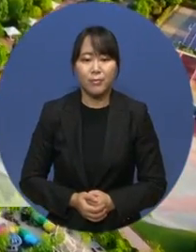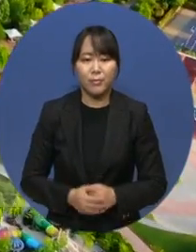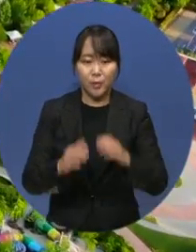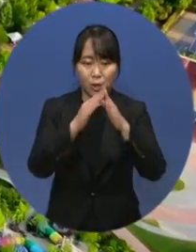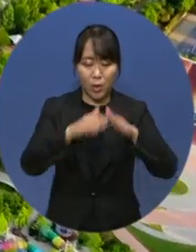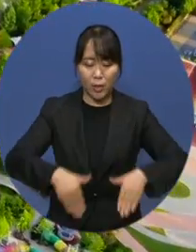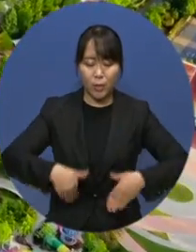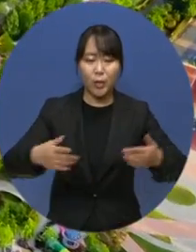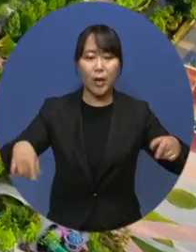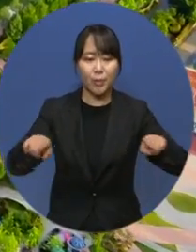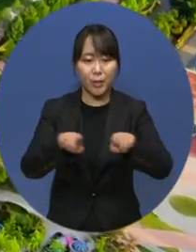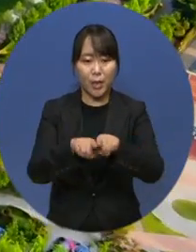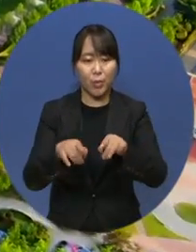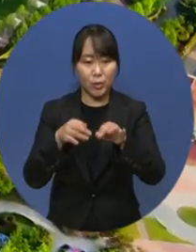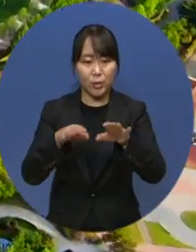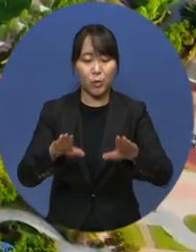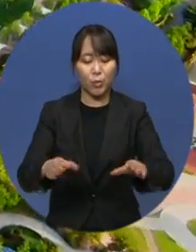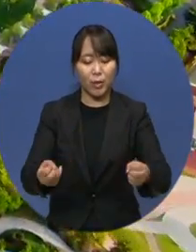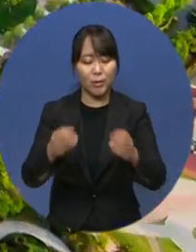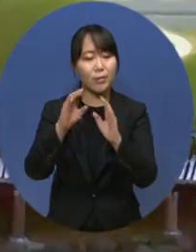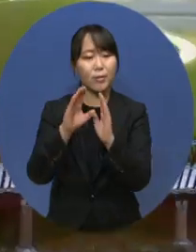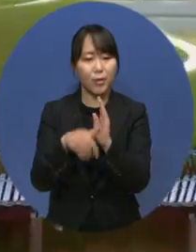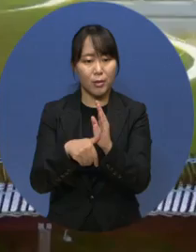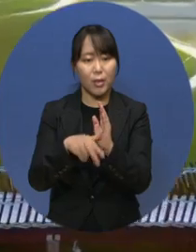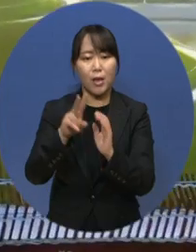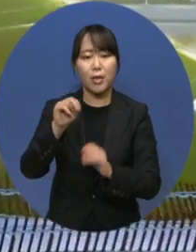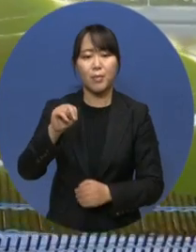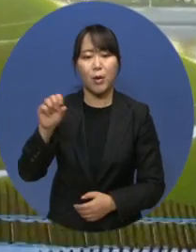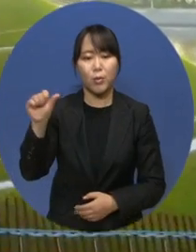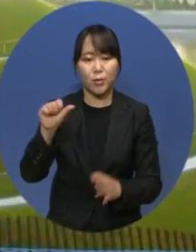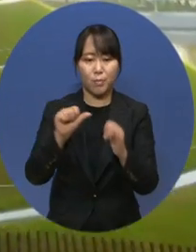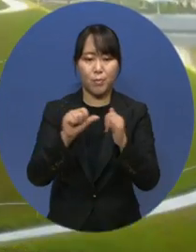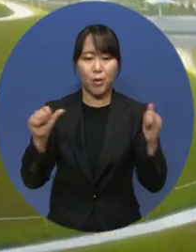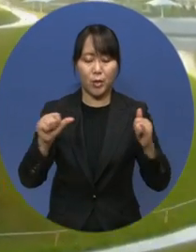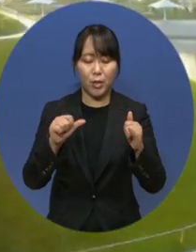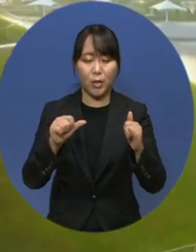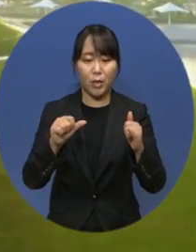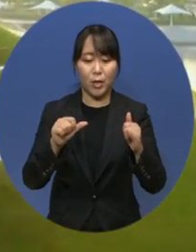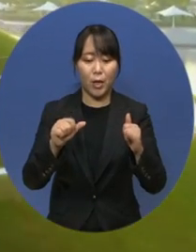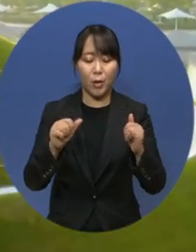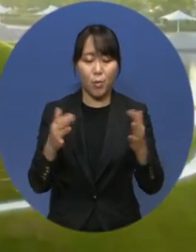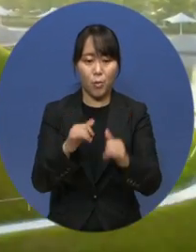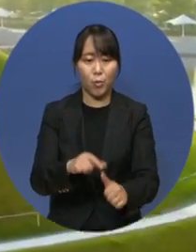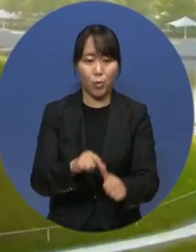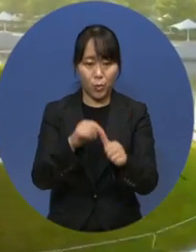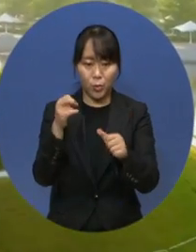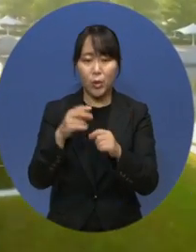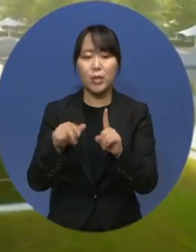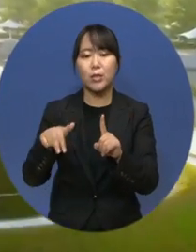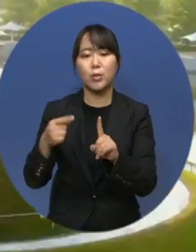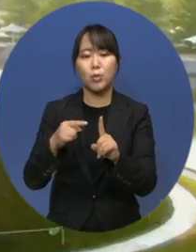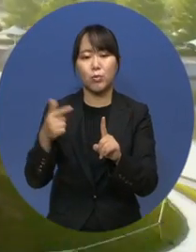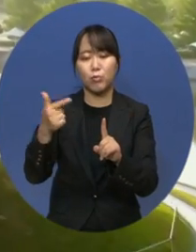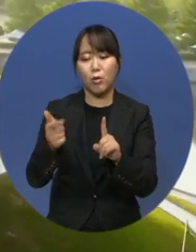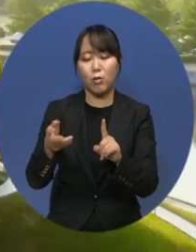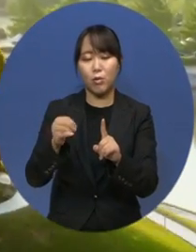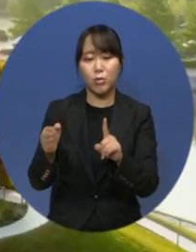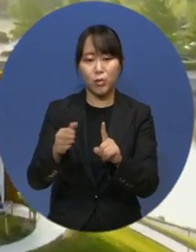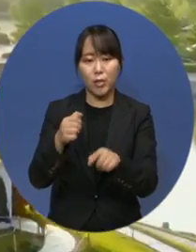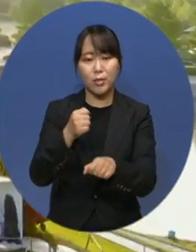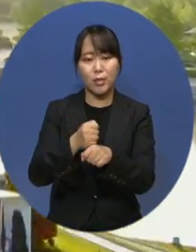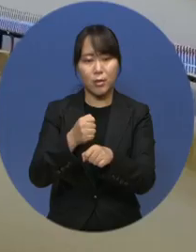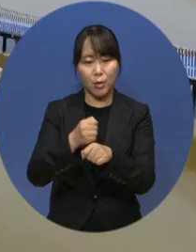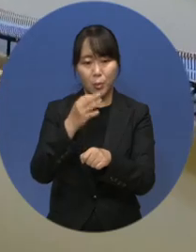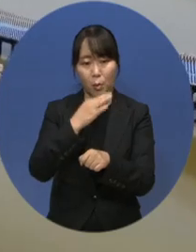전라남도와 공동으로 개최되는 이 행사는 2만 5천 명이 넘는 고용 효과와 1조 6천억 원에 이르는 생산